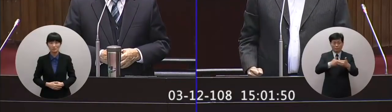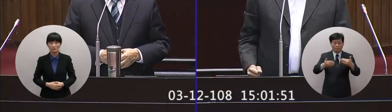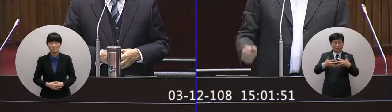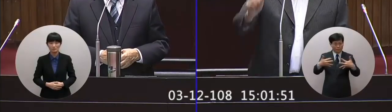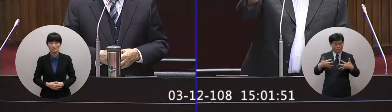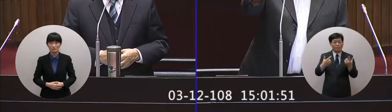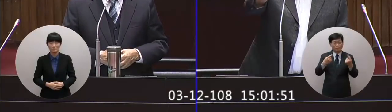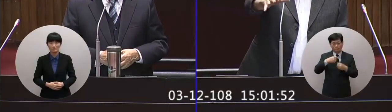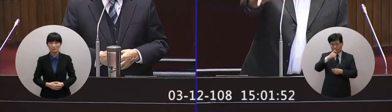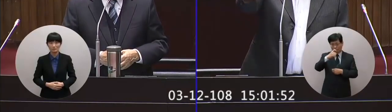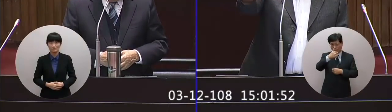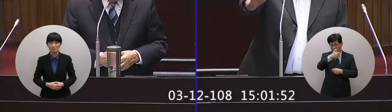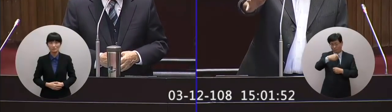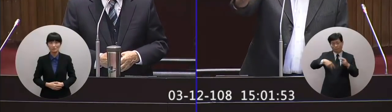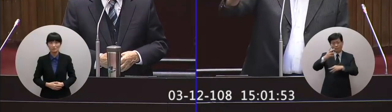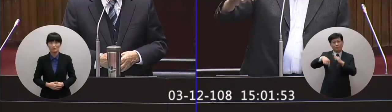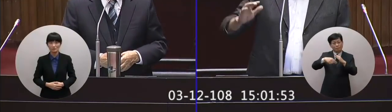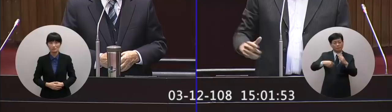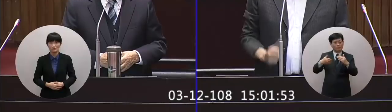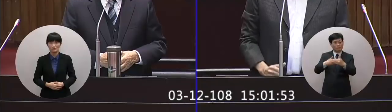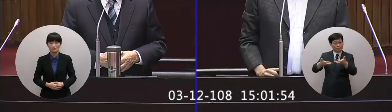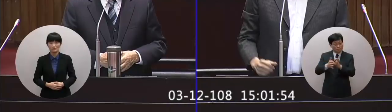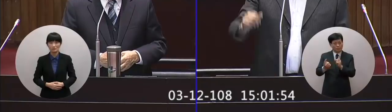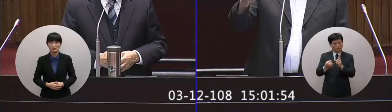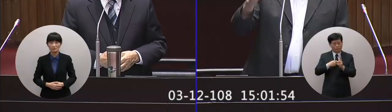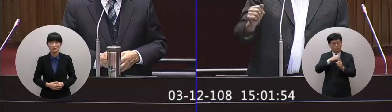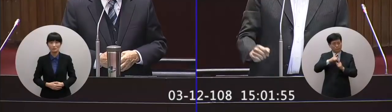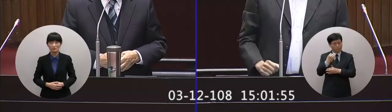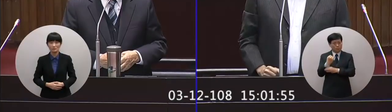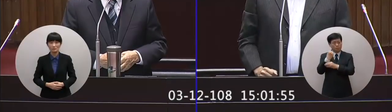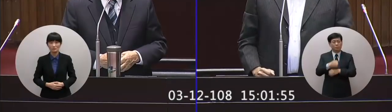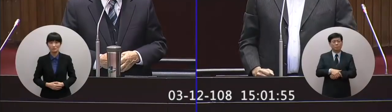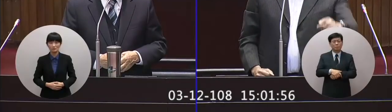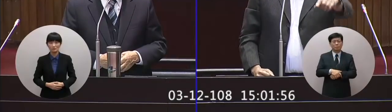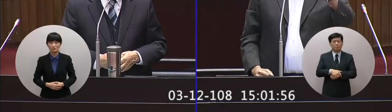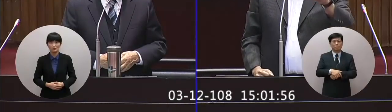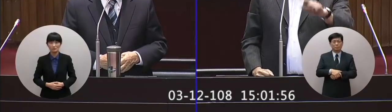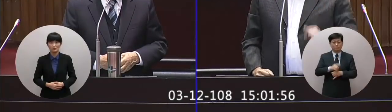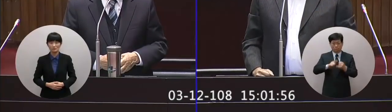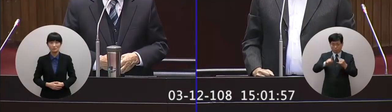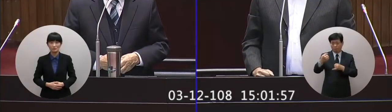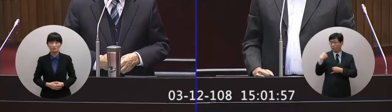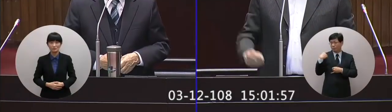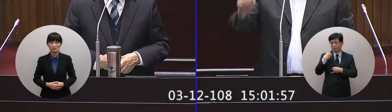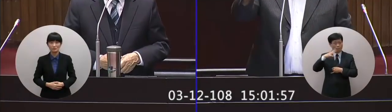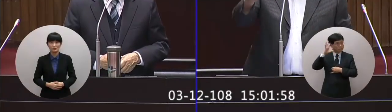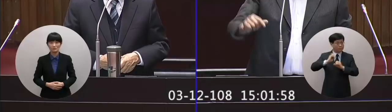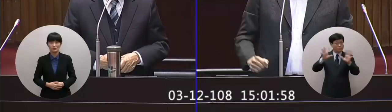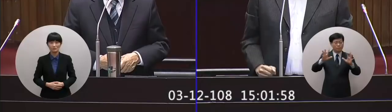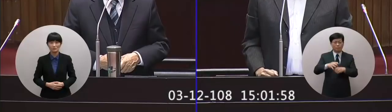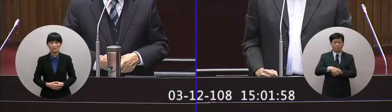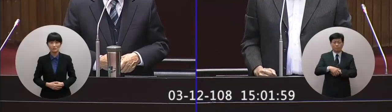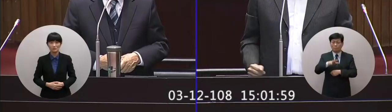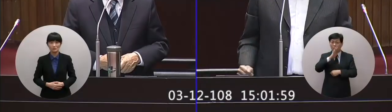通的问题，也谢谢我们行政院还有交通部对屏东的支持。那最后就是说，昨天的新闻有报道，